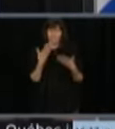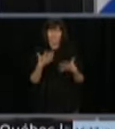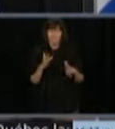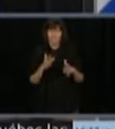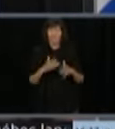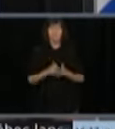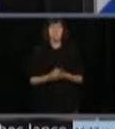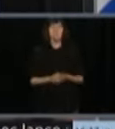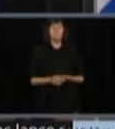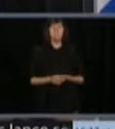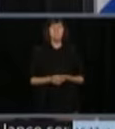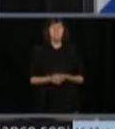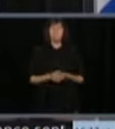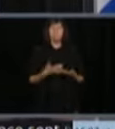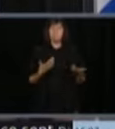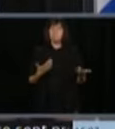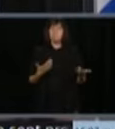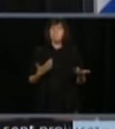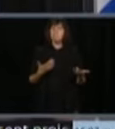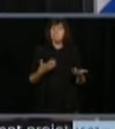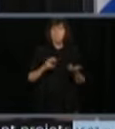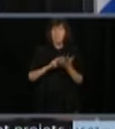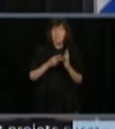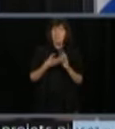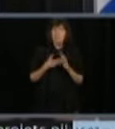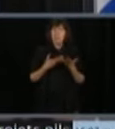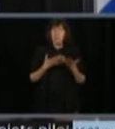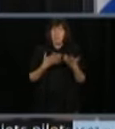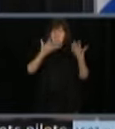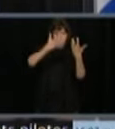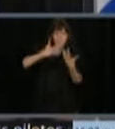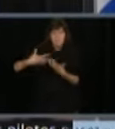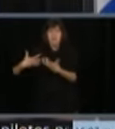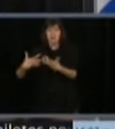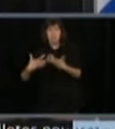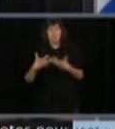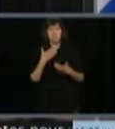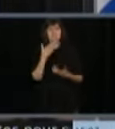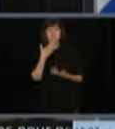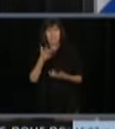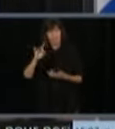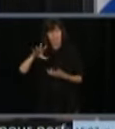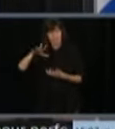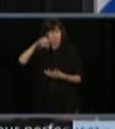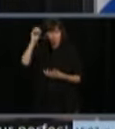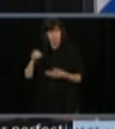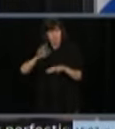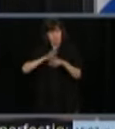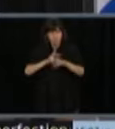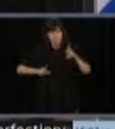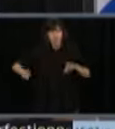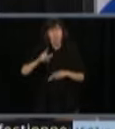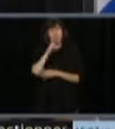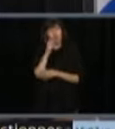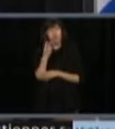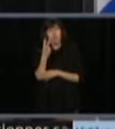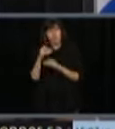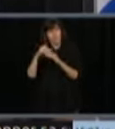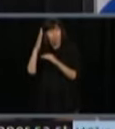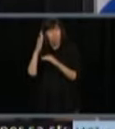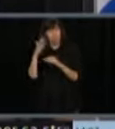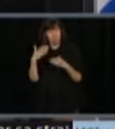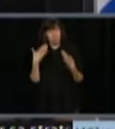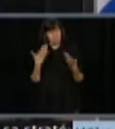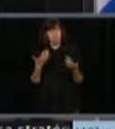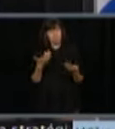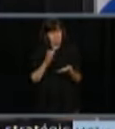forte adhésion. Le 85 % de tous les Québécois de 12 ans et plus, c'est quand même extraordinaire.